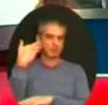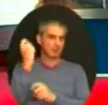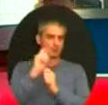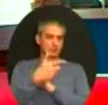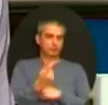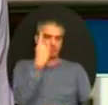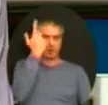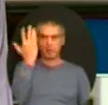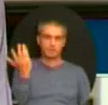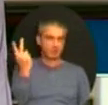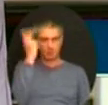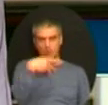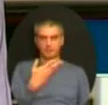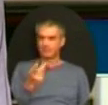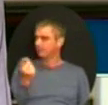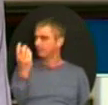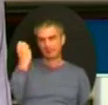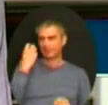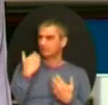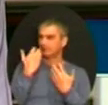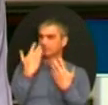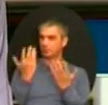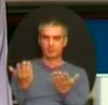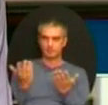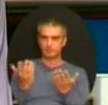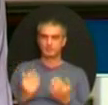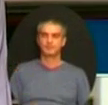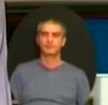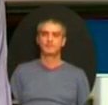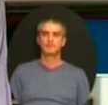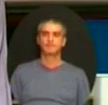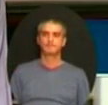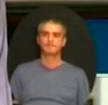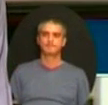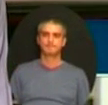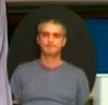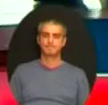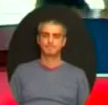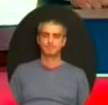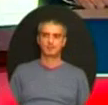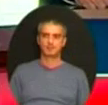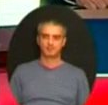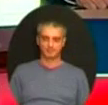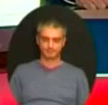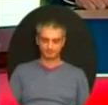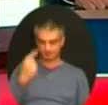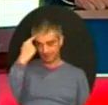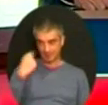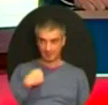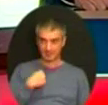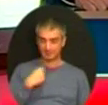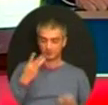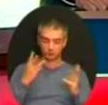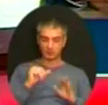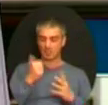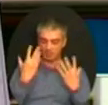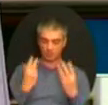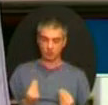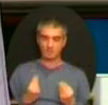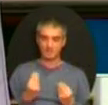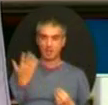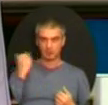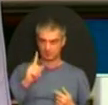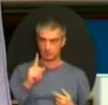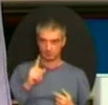מבין את העניין. למה? לא מבינים את העניין. סתם סיפורים. למה? מה עושים? יש לנהל מפלגה. את יודעת, לדעתי, השיטה הטובה ביותר